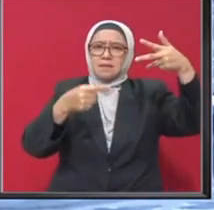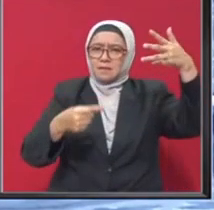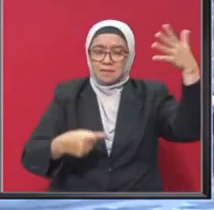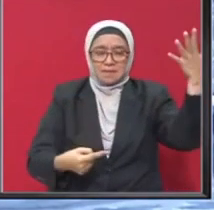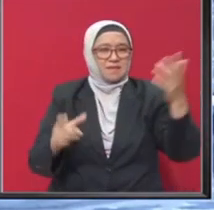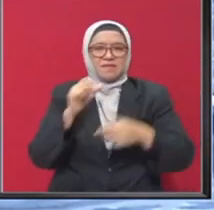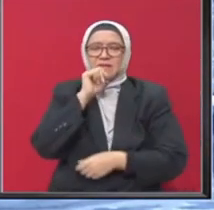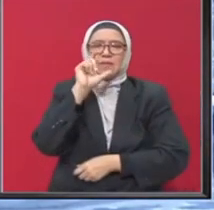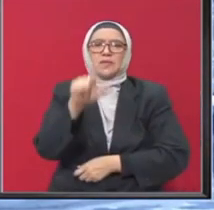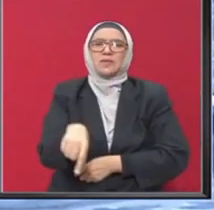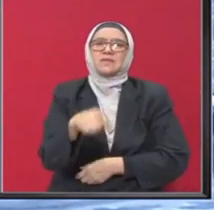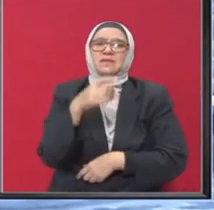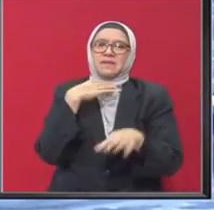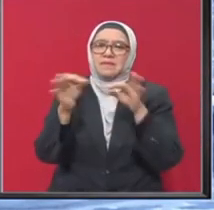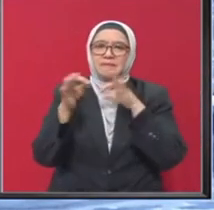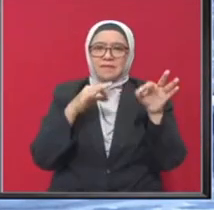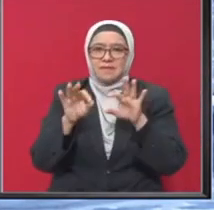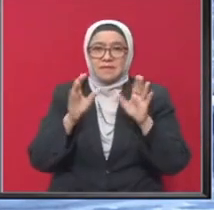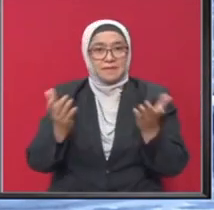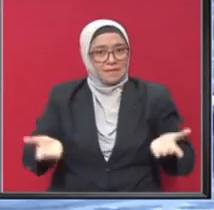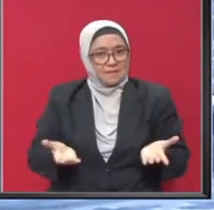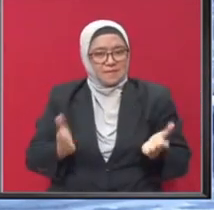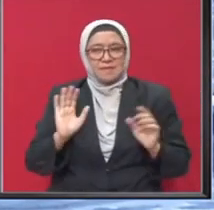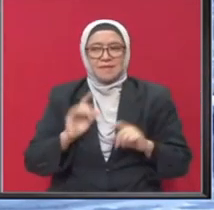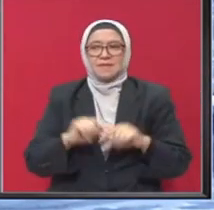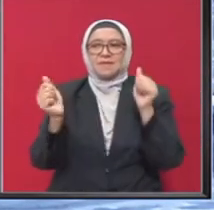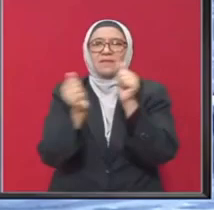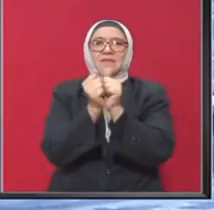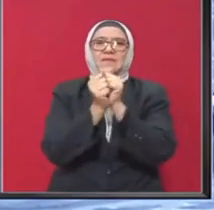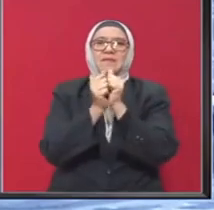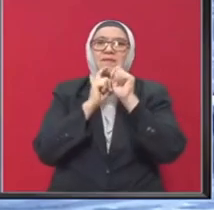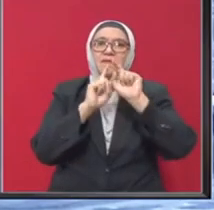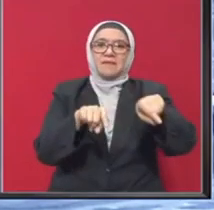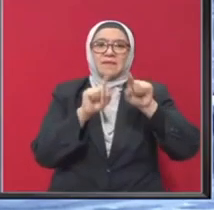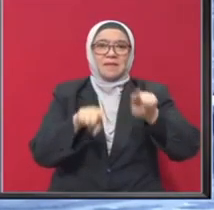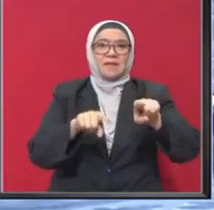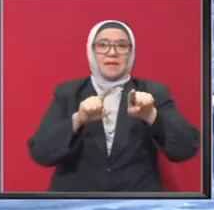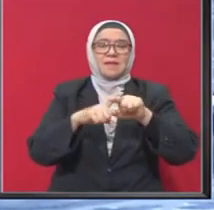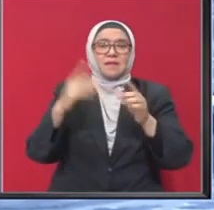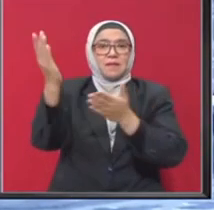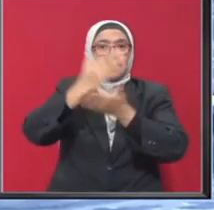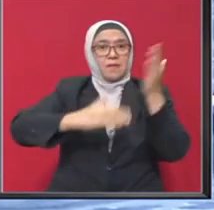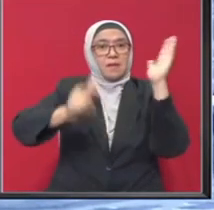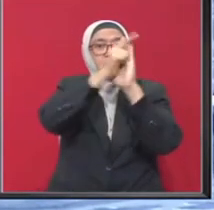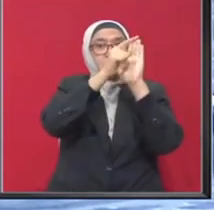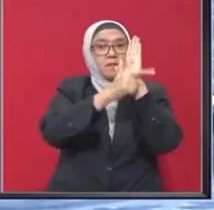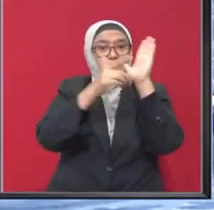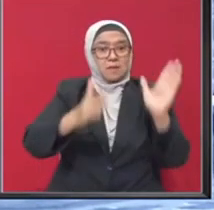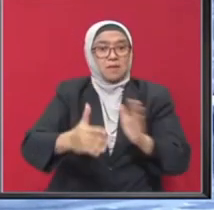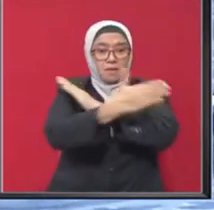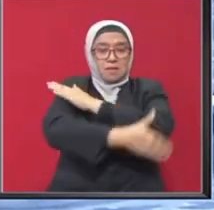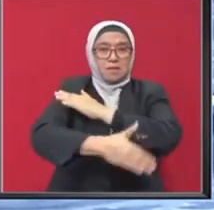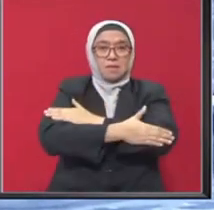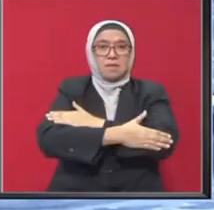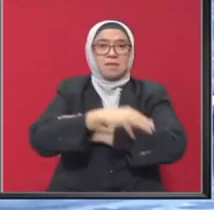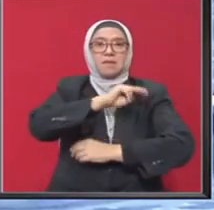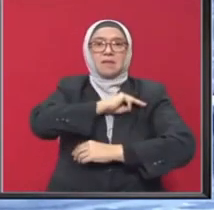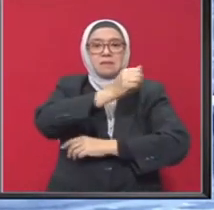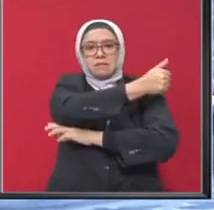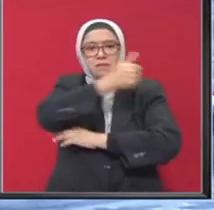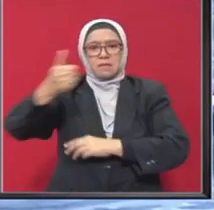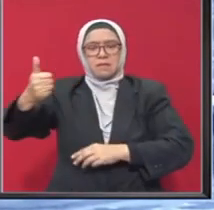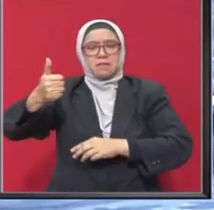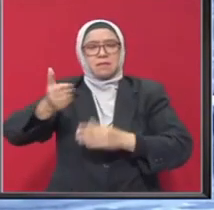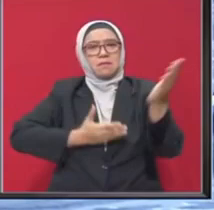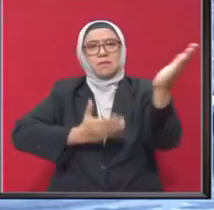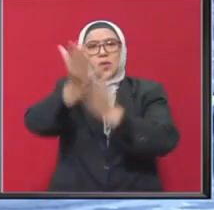Sebutkan disini dengan ulasan yang telah diberikan oleh PH ubah negara jumlah menteri terus semoga keputusan